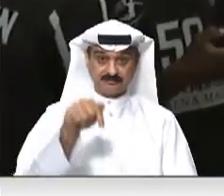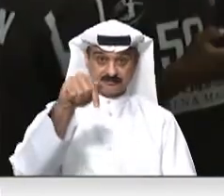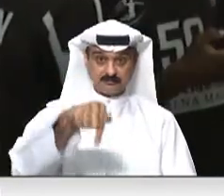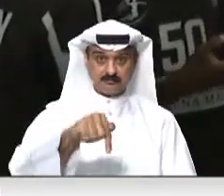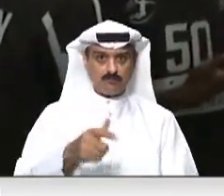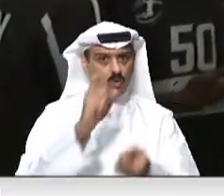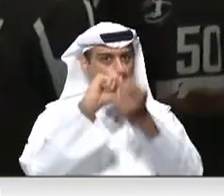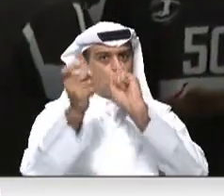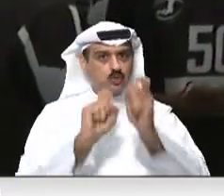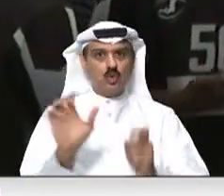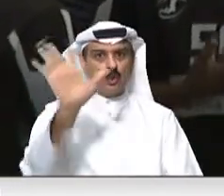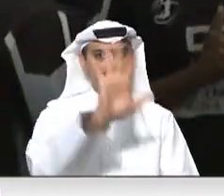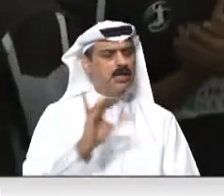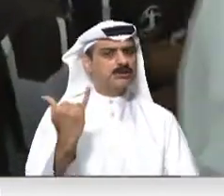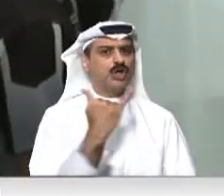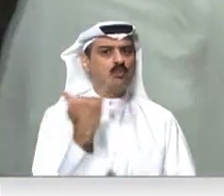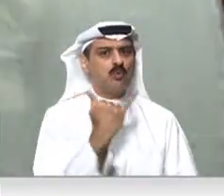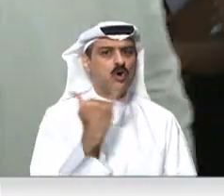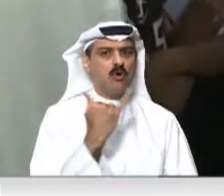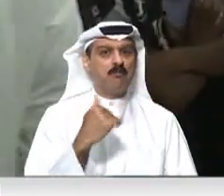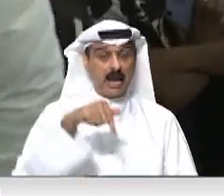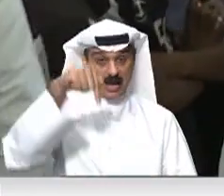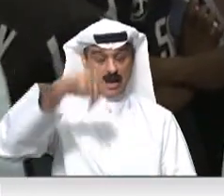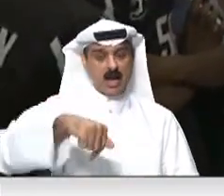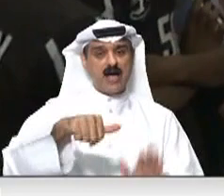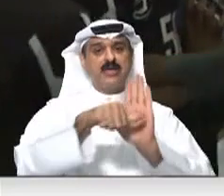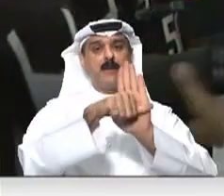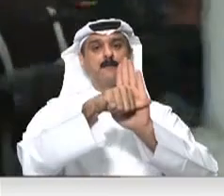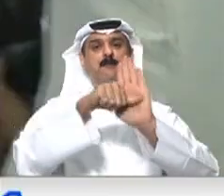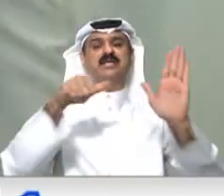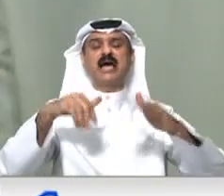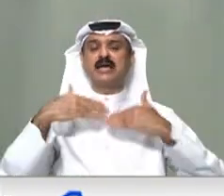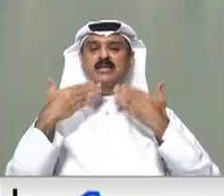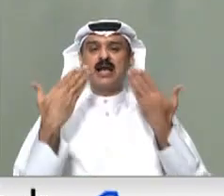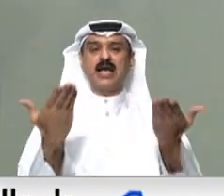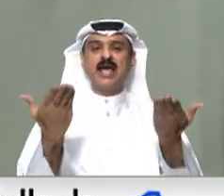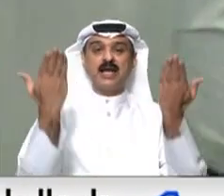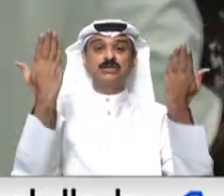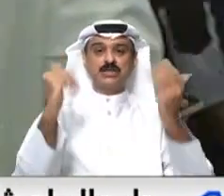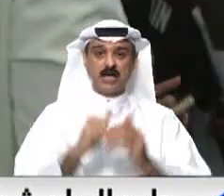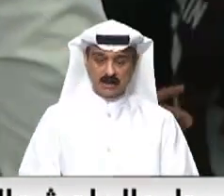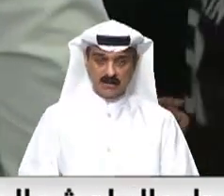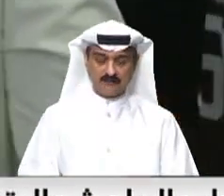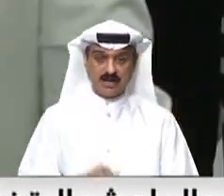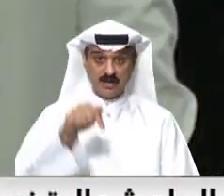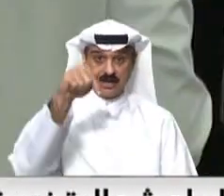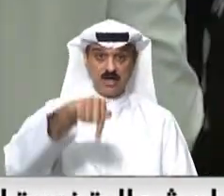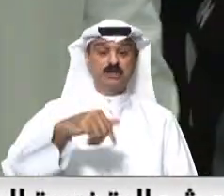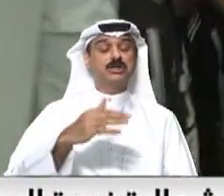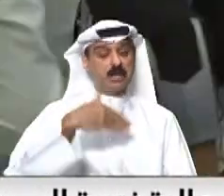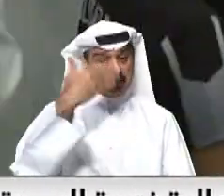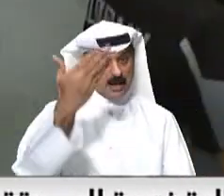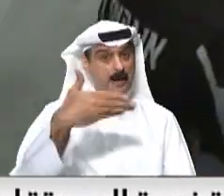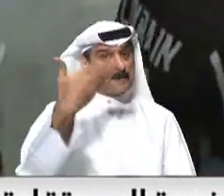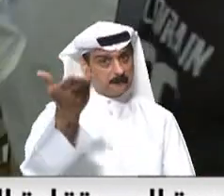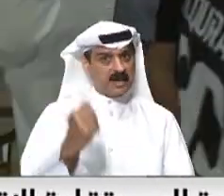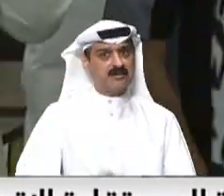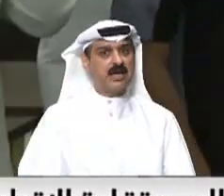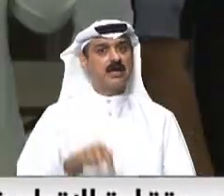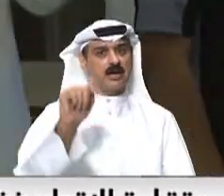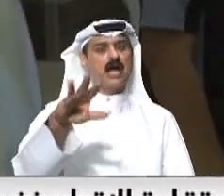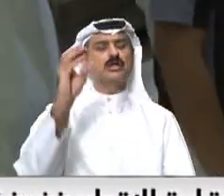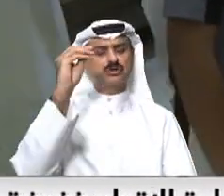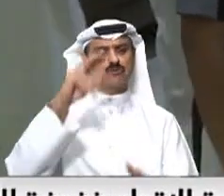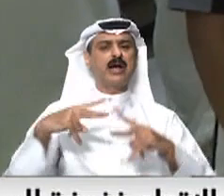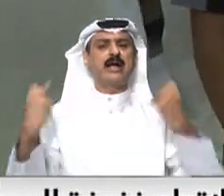الاسياد. احنا دائما نقول ان هذه بداية الخير ان شاء الله لكرة اليد، وإن شاء الله مع الوقت راح تحسون أن